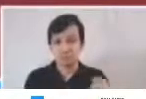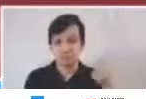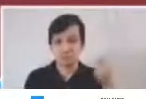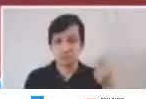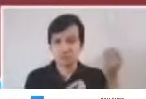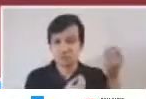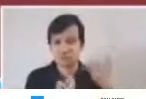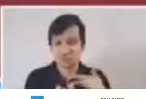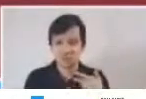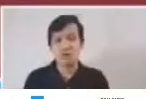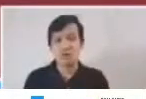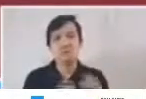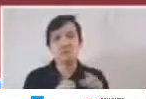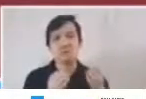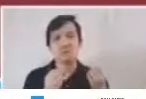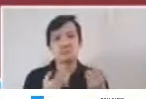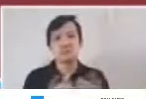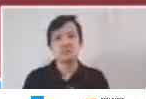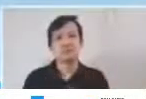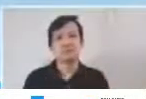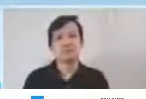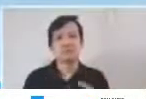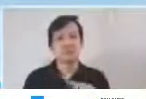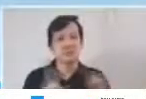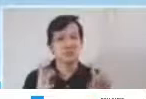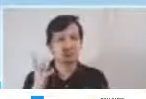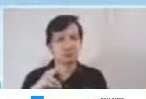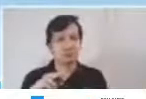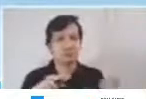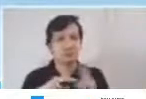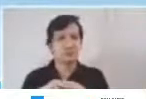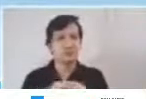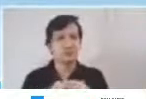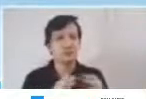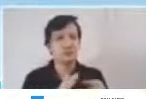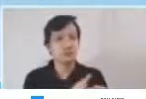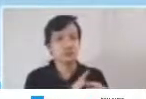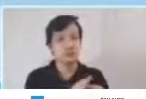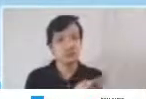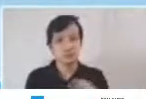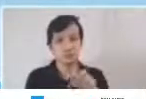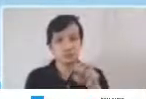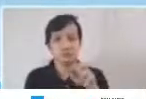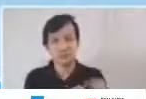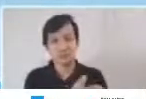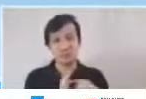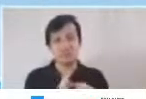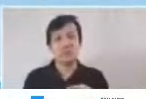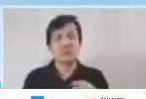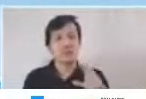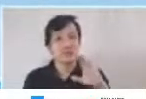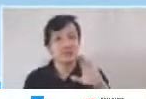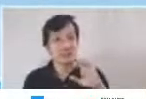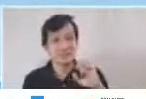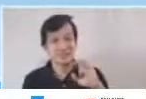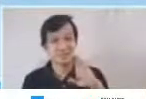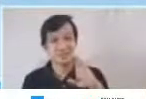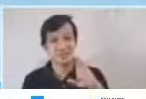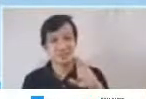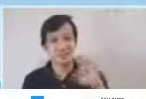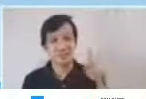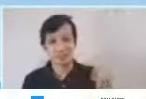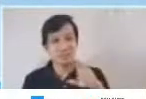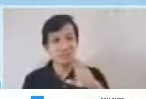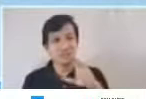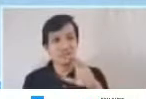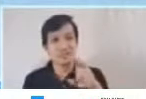Yusek Rocky sa ating aeroplano. Ang ating mga aircraft ay napapasailalim sa tinatawag natin intensive